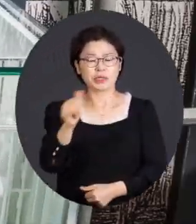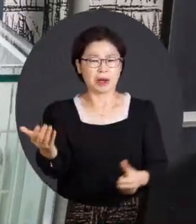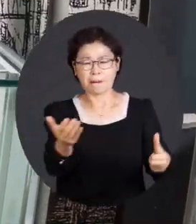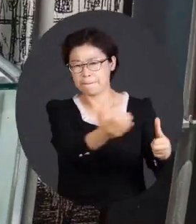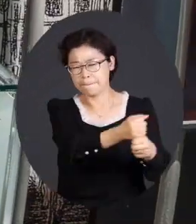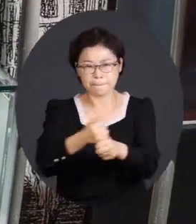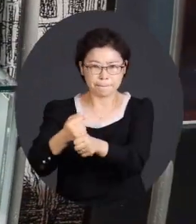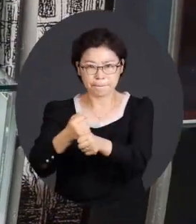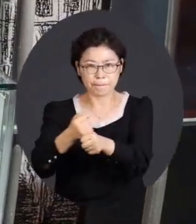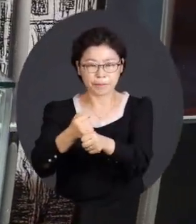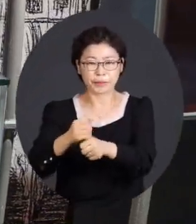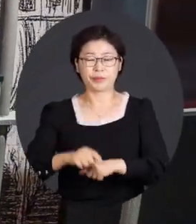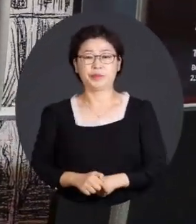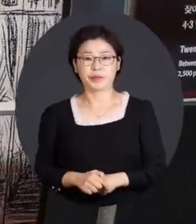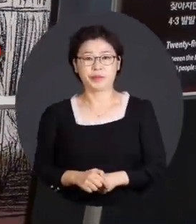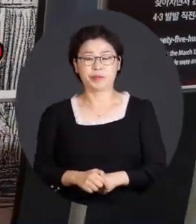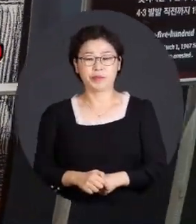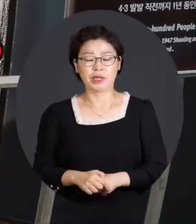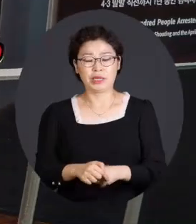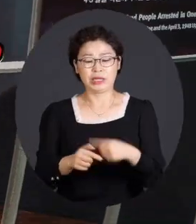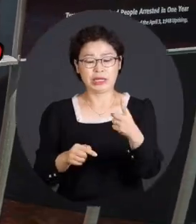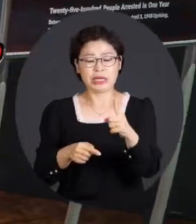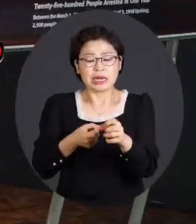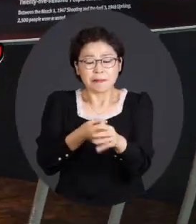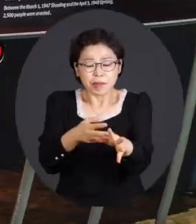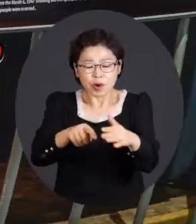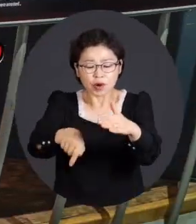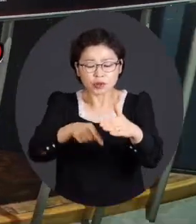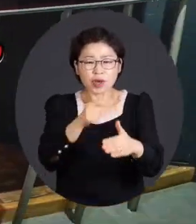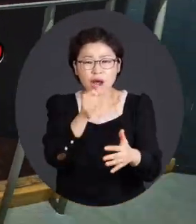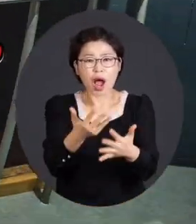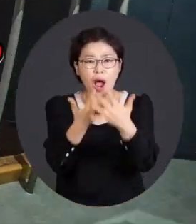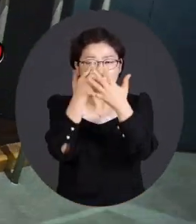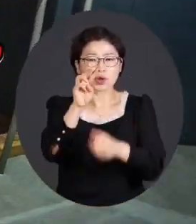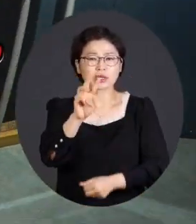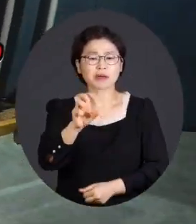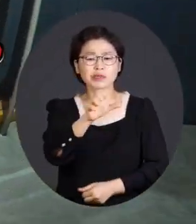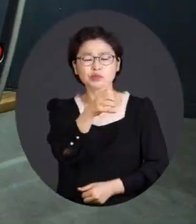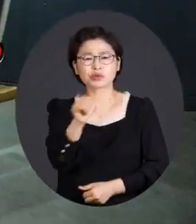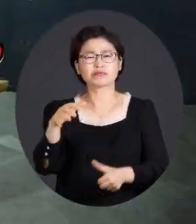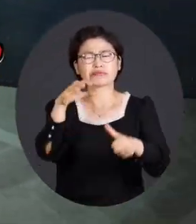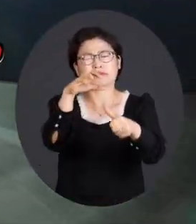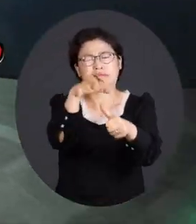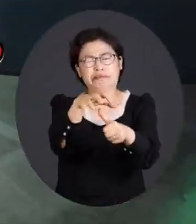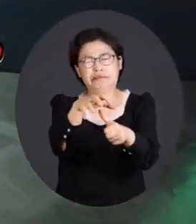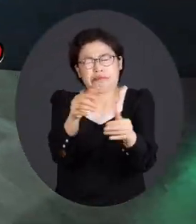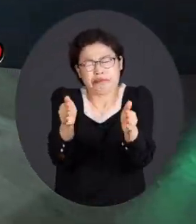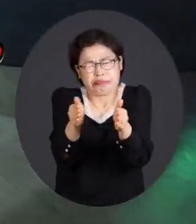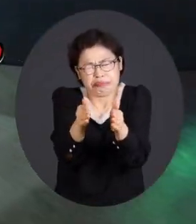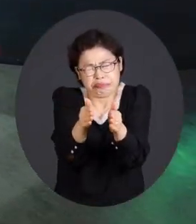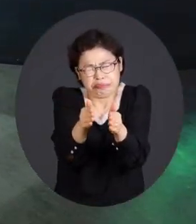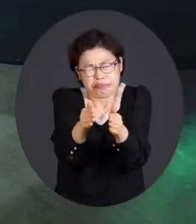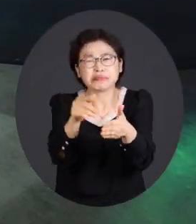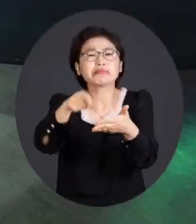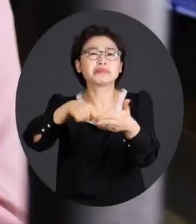잡아들입니다. 이 3.3평 크기의 감옥에 35명을 가두었다는 기록도 있습니다.